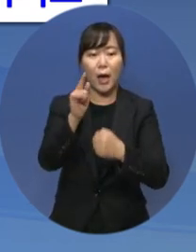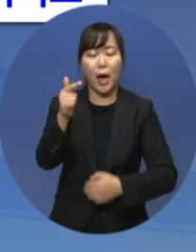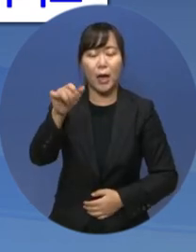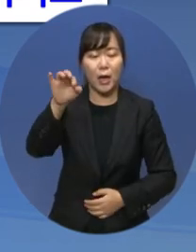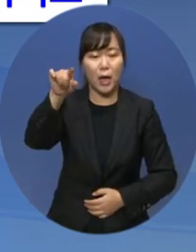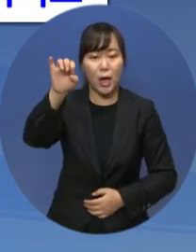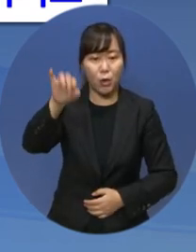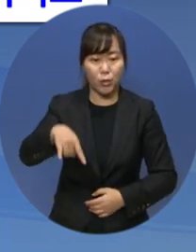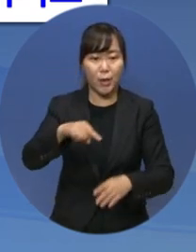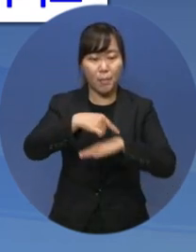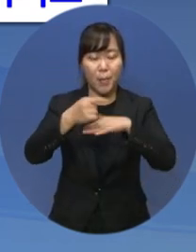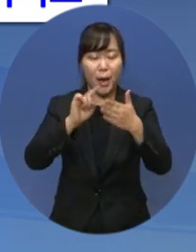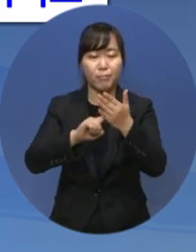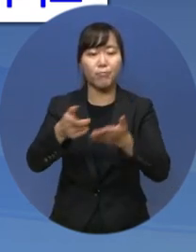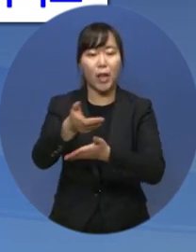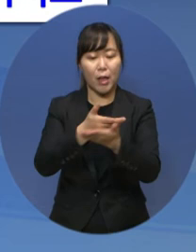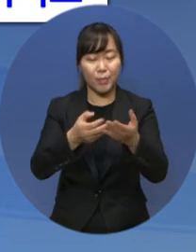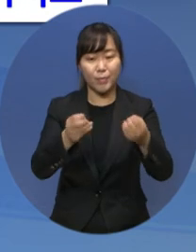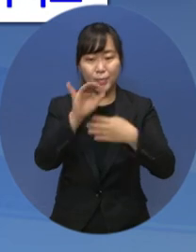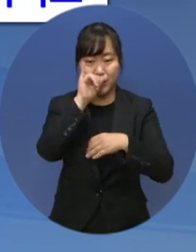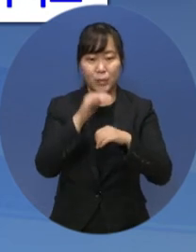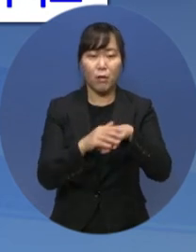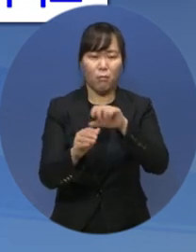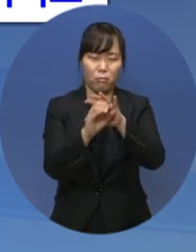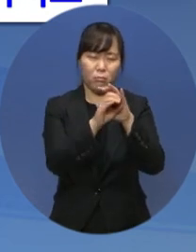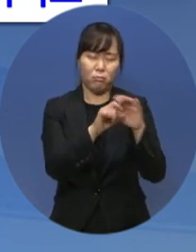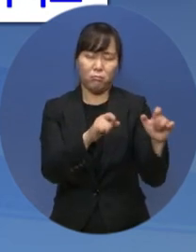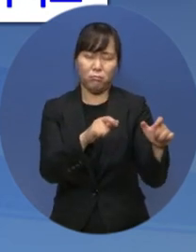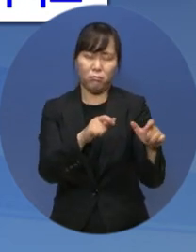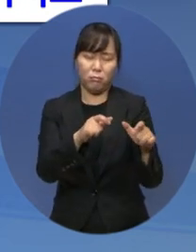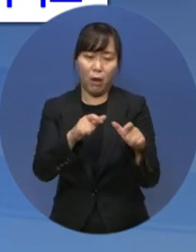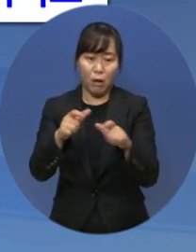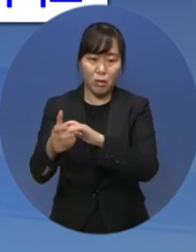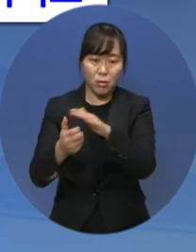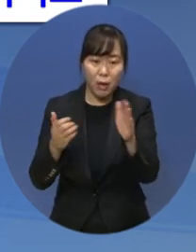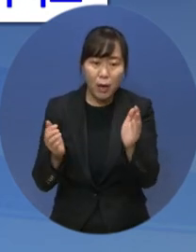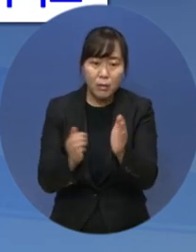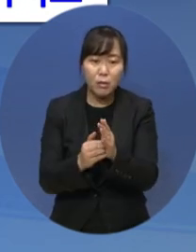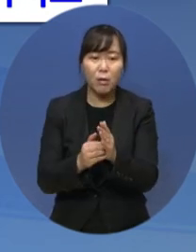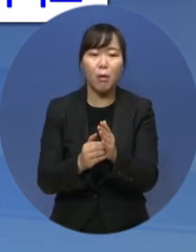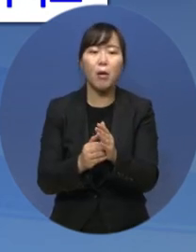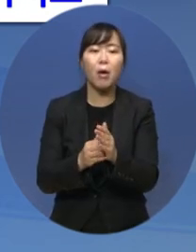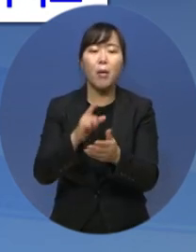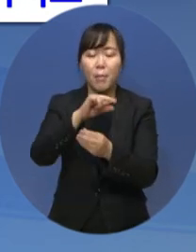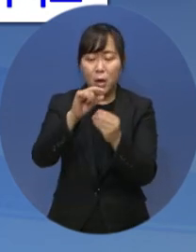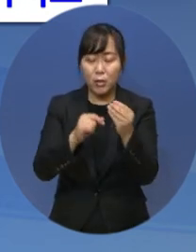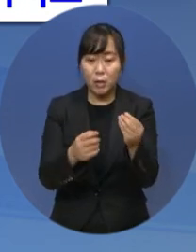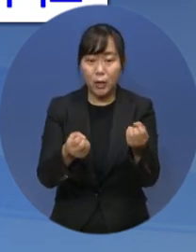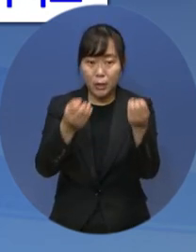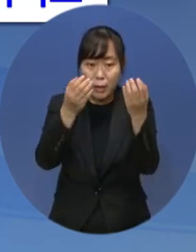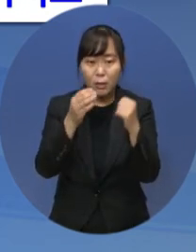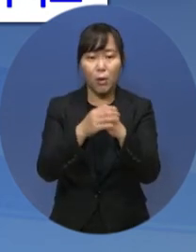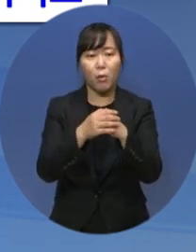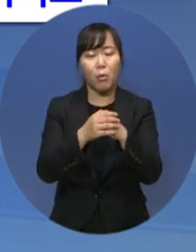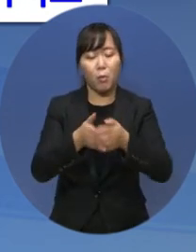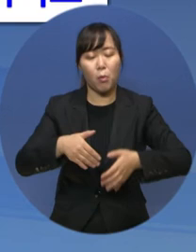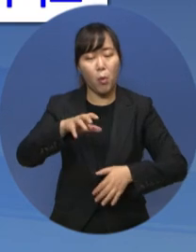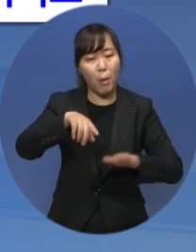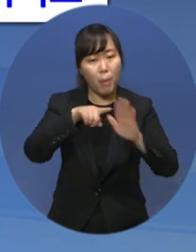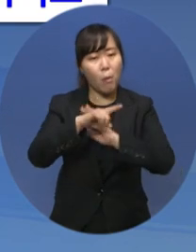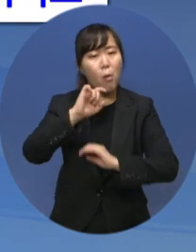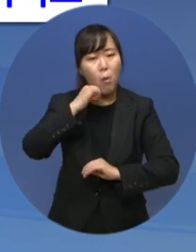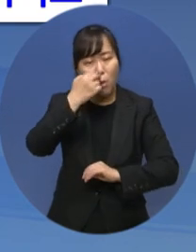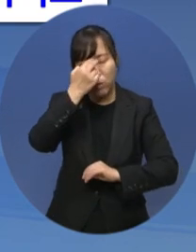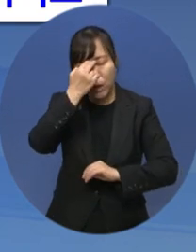마음 나눔을 진행합니다. 코로나19 확산 전까지 초록여행의 명절 이벤트는 고향 방문에 어려움을